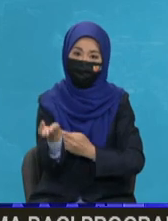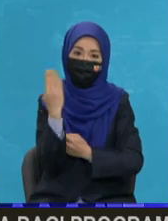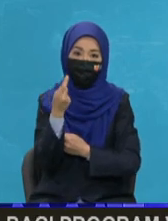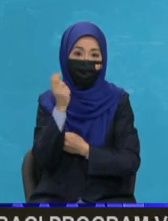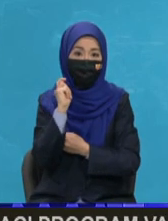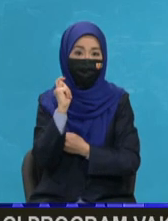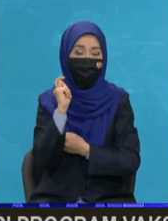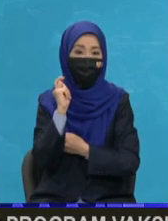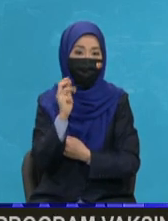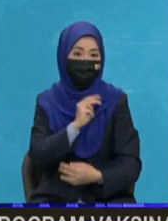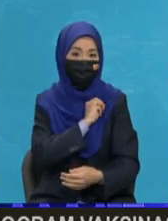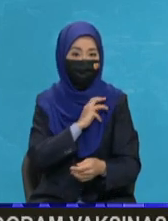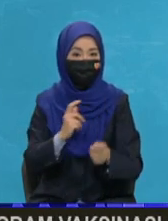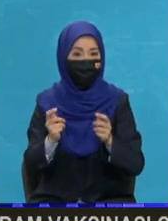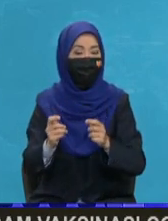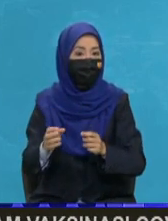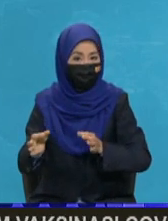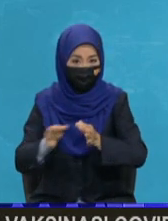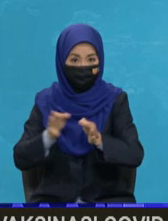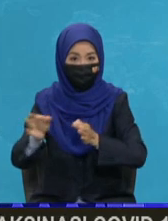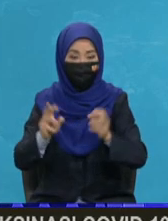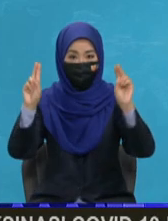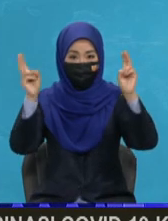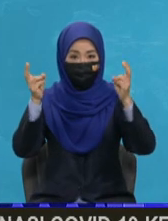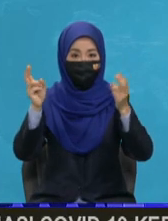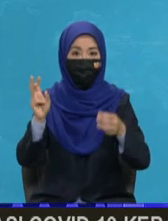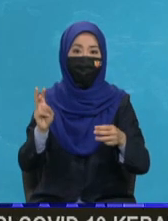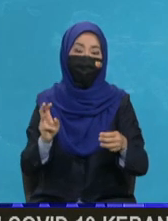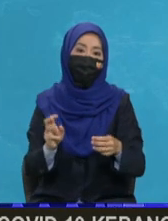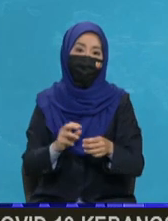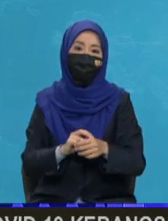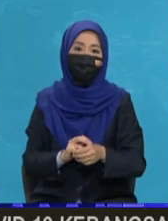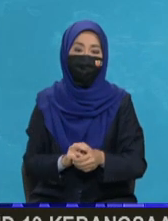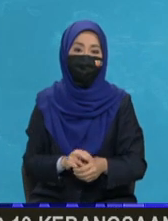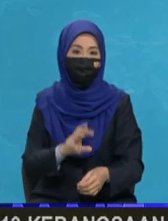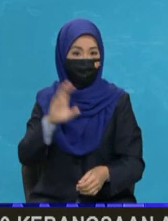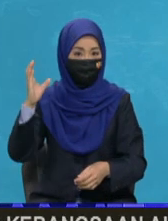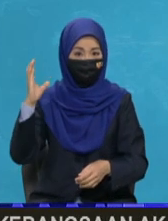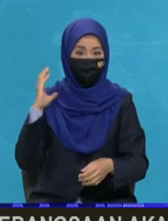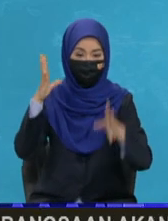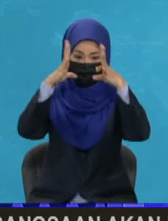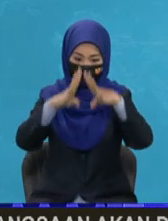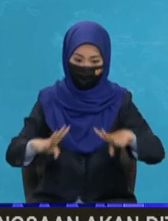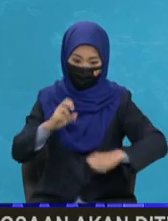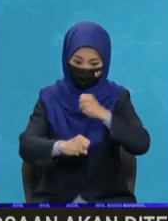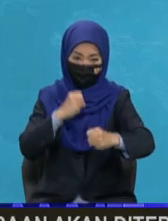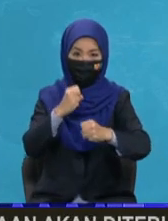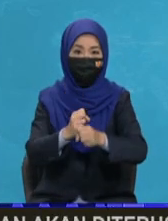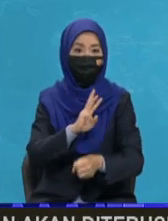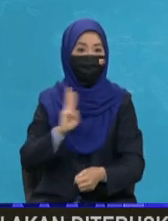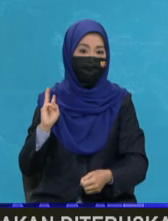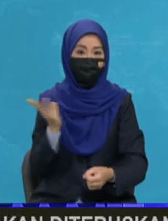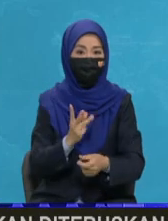Menteri Tenaga berkata selaras dengan tema negara Brunei Darussalam selaku pengerusi ASEAN pada tahun ini